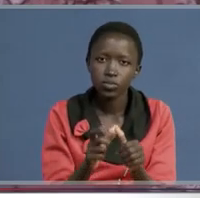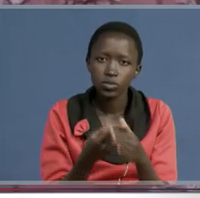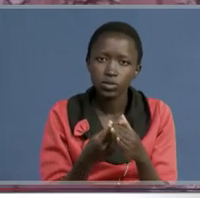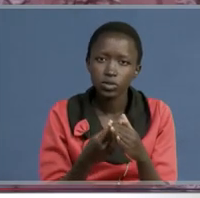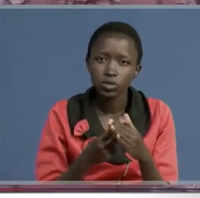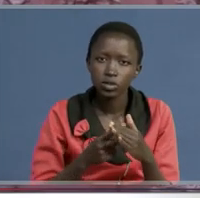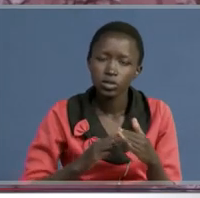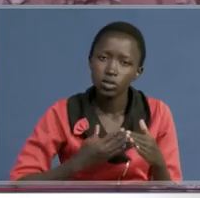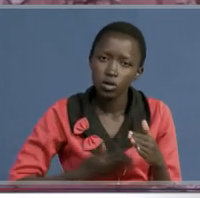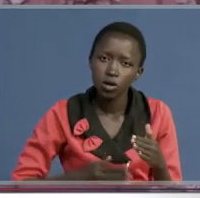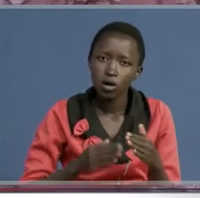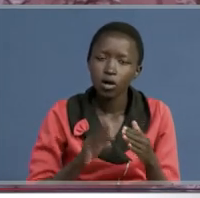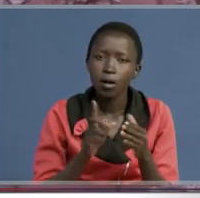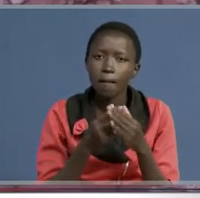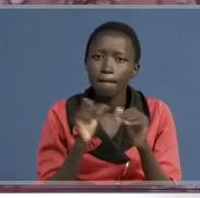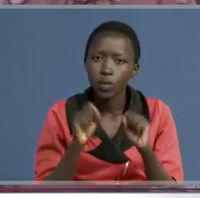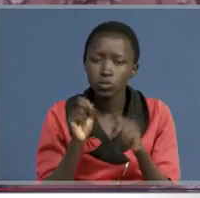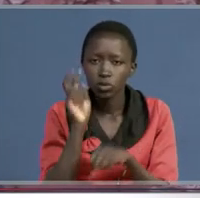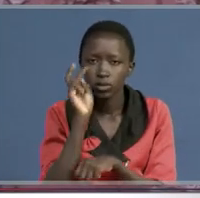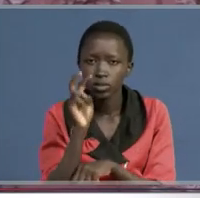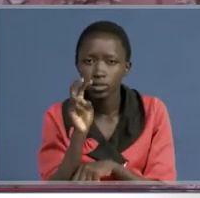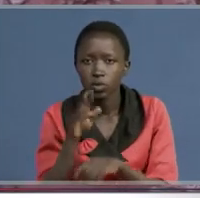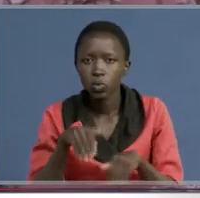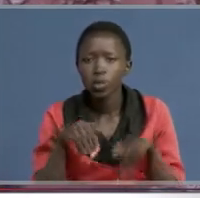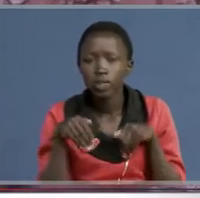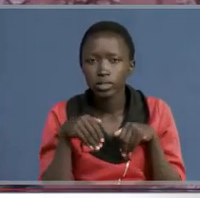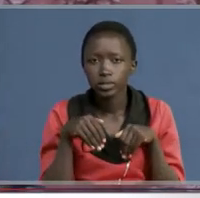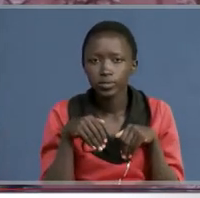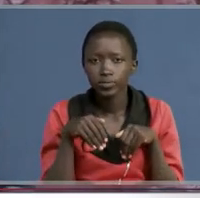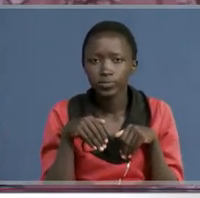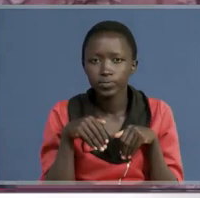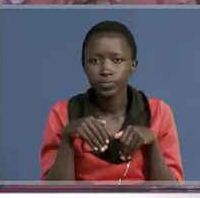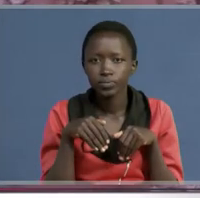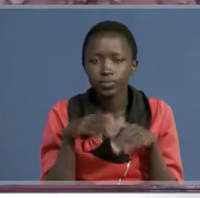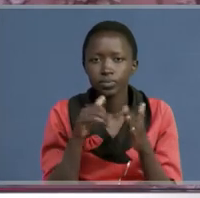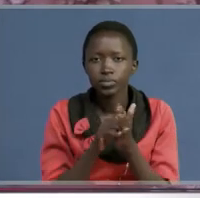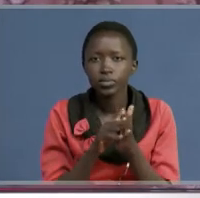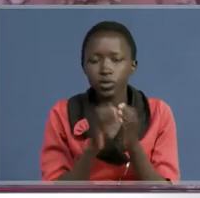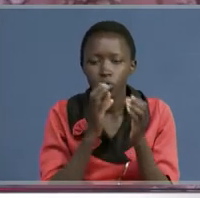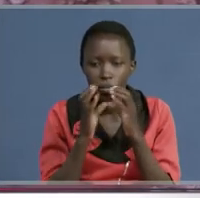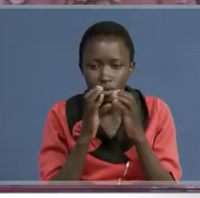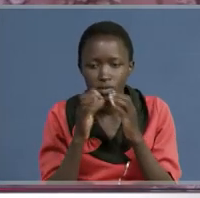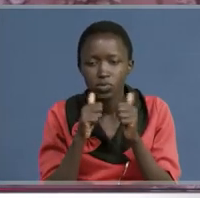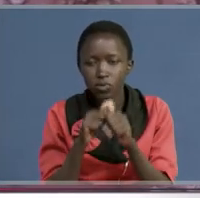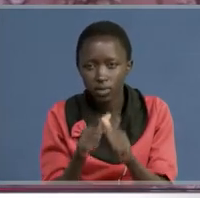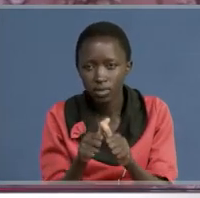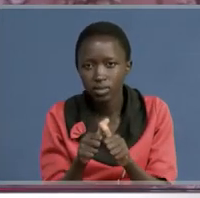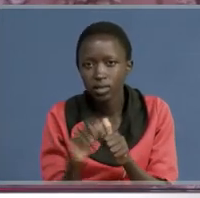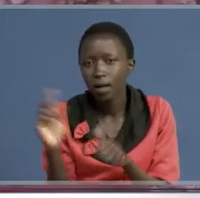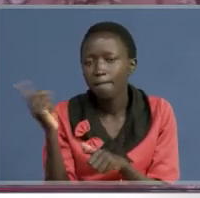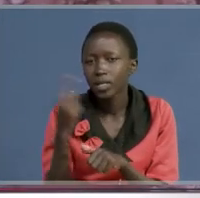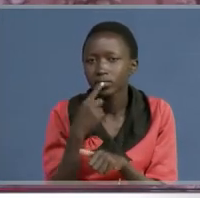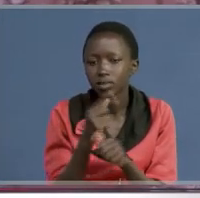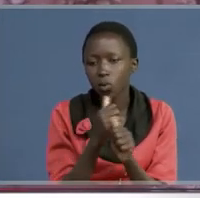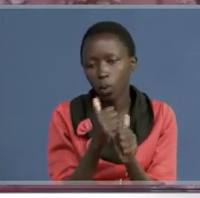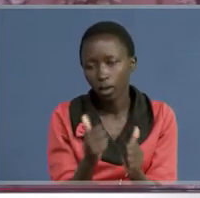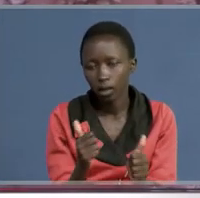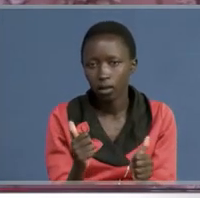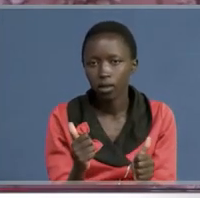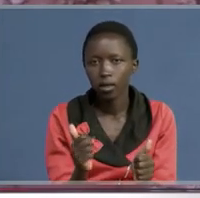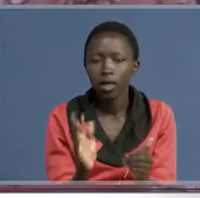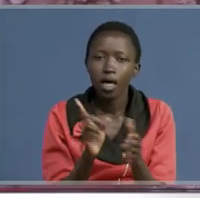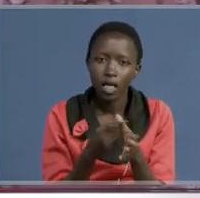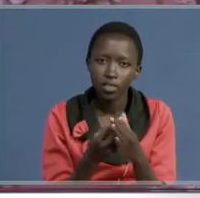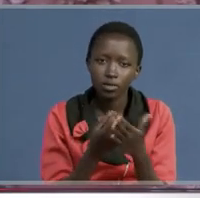be visible. Bwana CS, kindly wait. Ndio hiyo mawasiliano. CS akasema sawa.